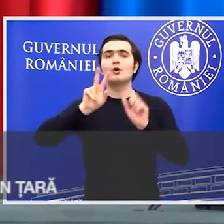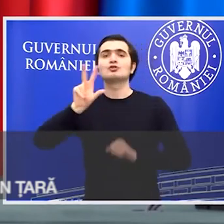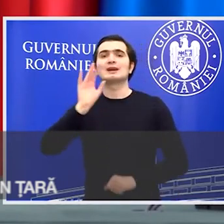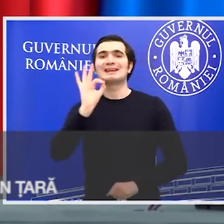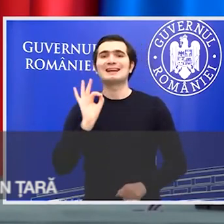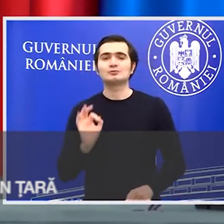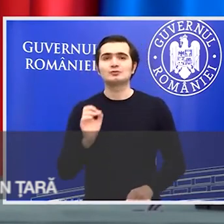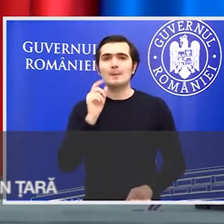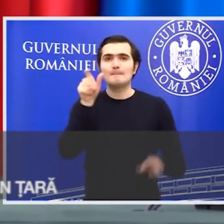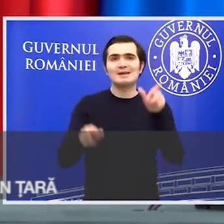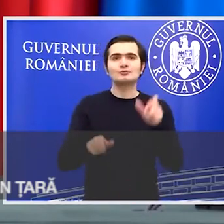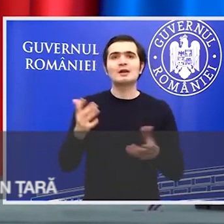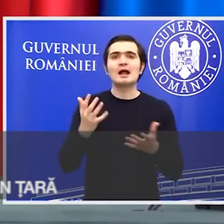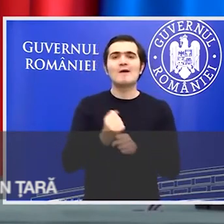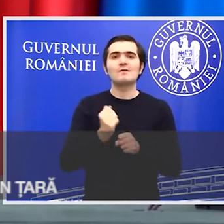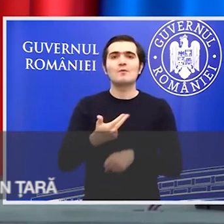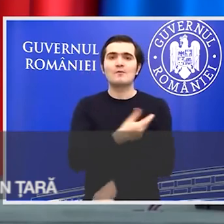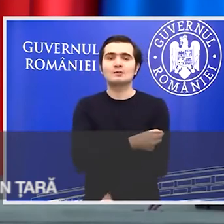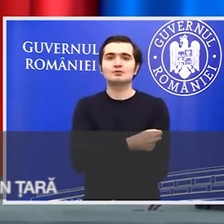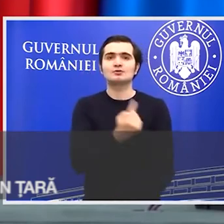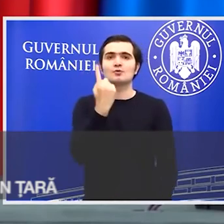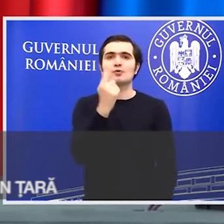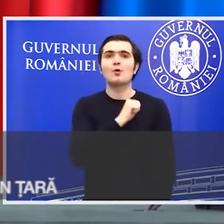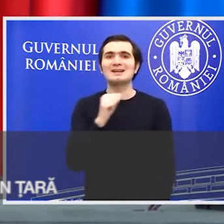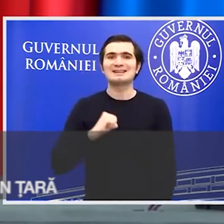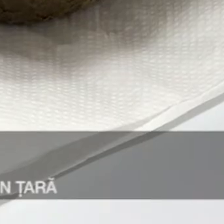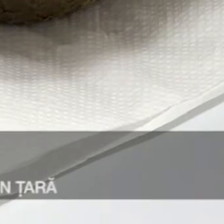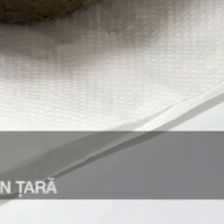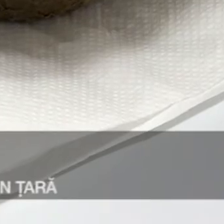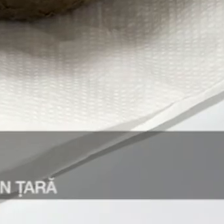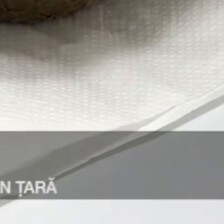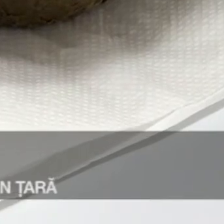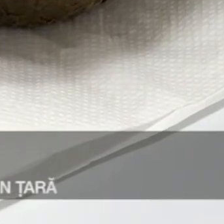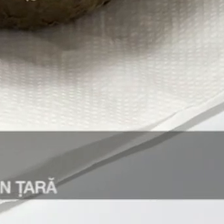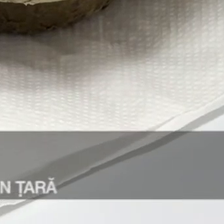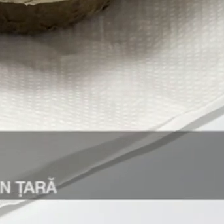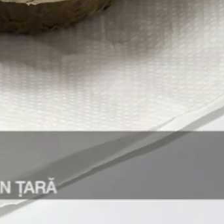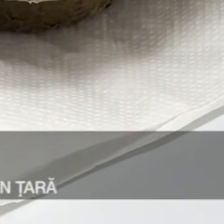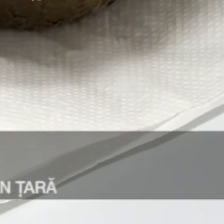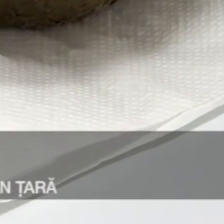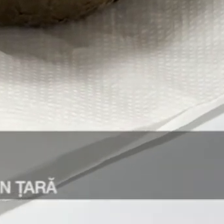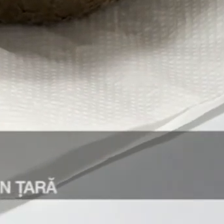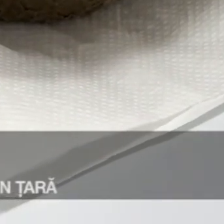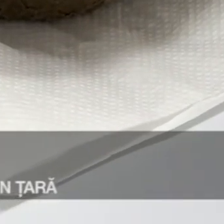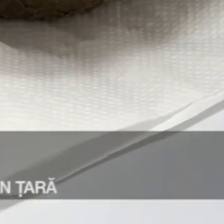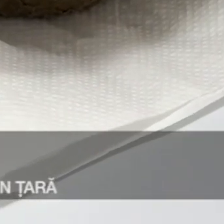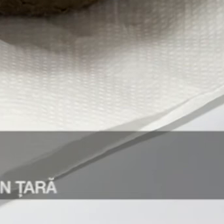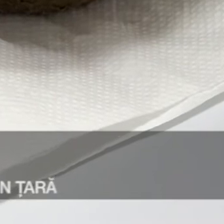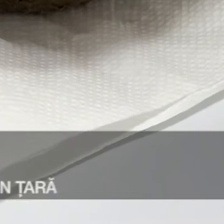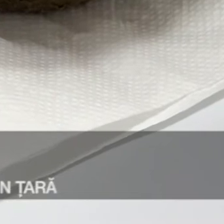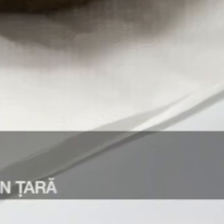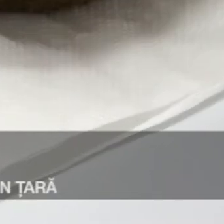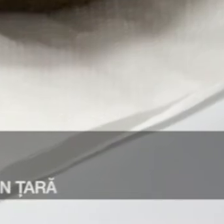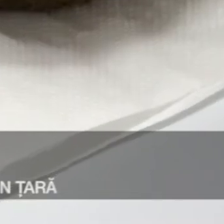11,93% persoane care au fost vaccinate cu o singură doză și 8,39% persoane care au fost vaccinate cu